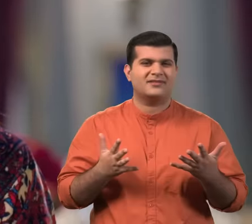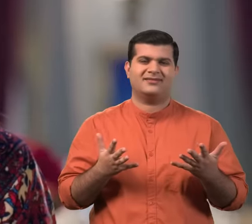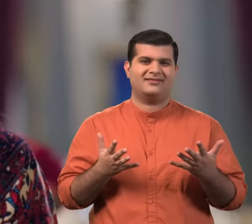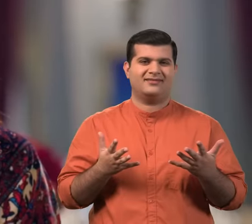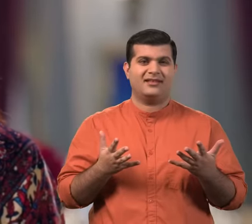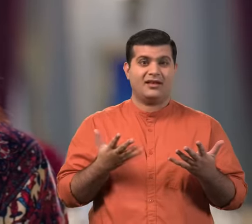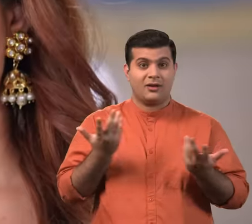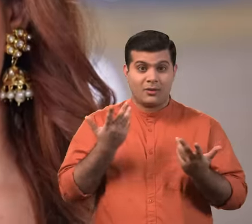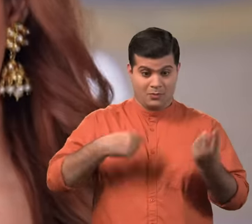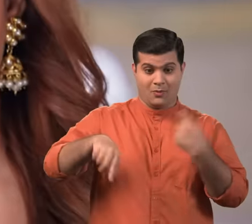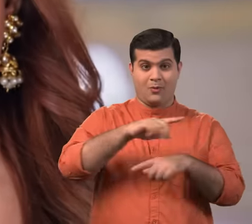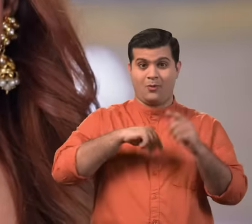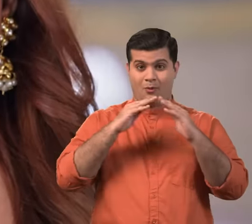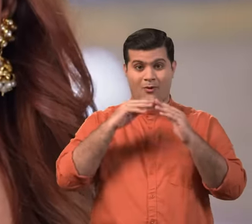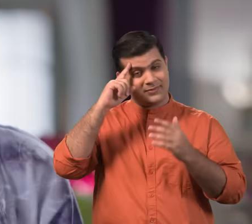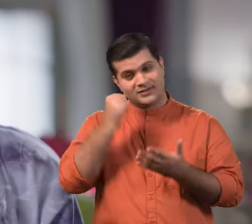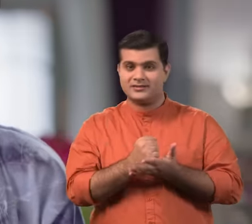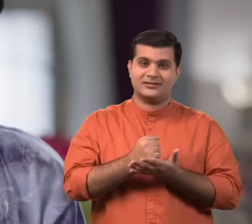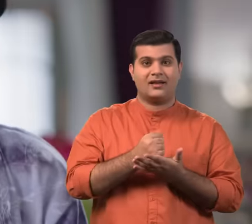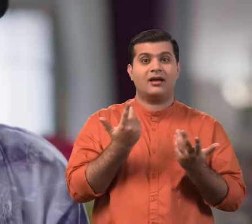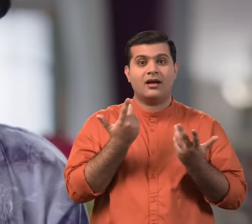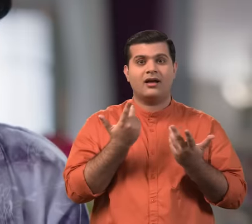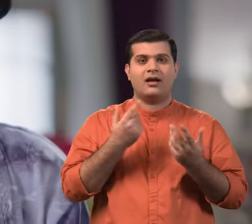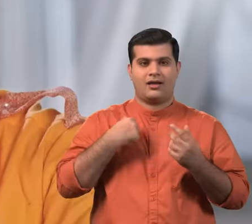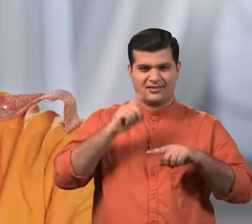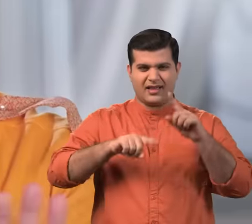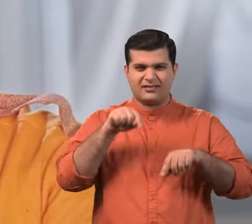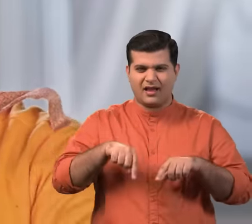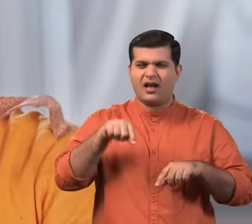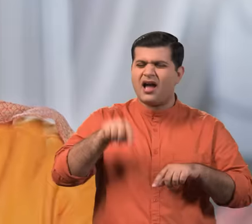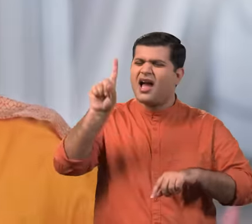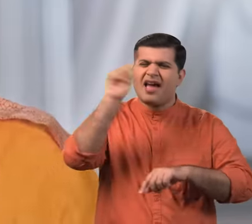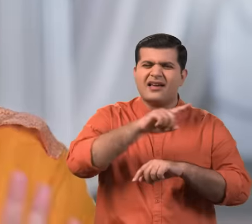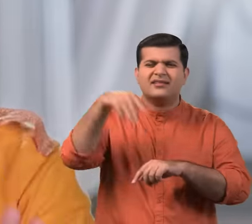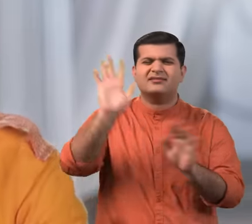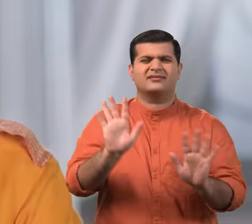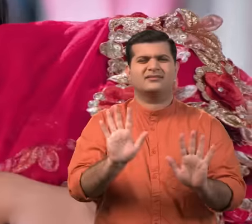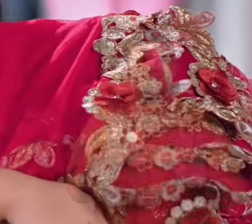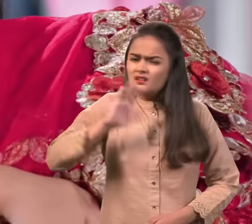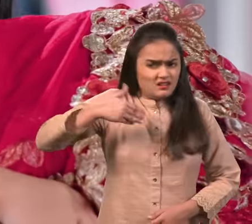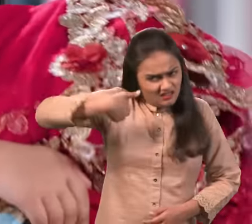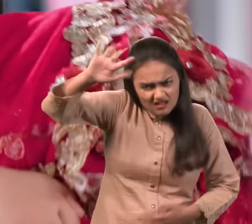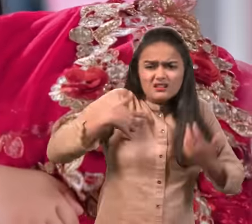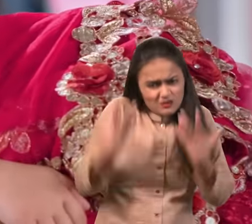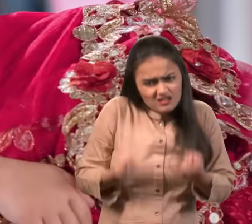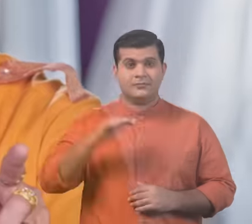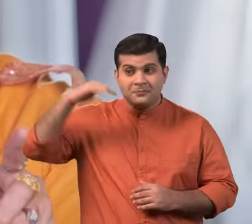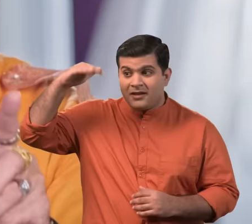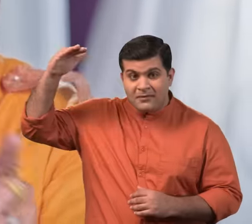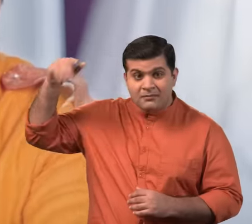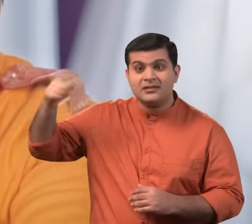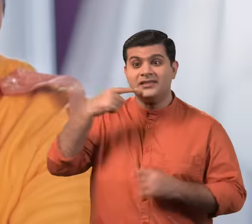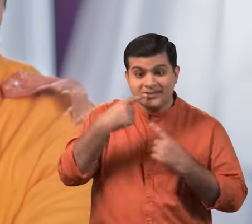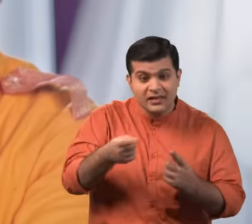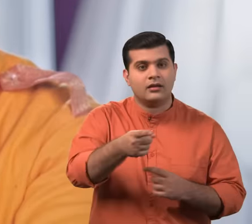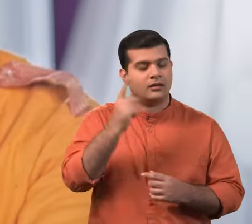है, इमोशनल हो गए हैं, इस करके सारे डिसाइड किया है कि हम जो है संगीत में नहीं जाएंगे आज के दिन। तो मुझे जाना है। जब